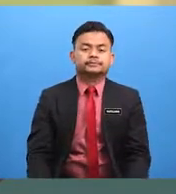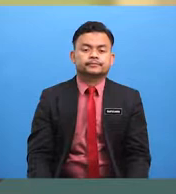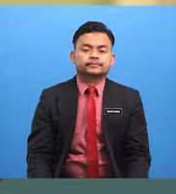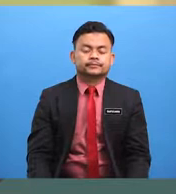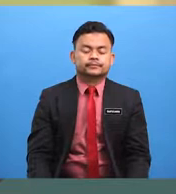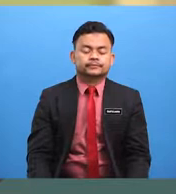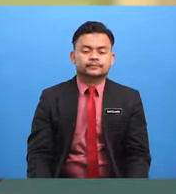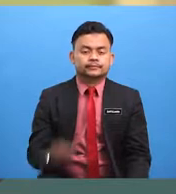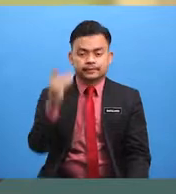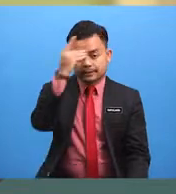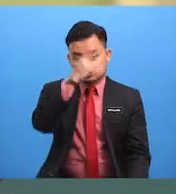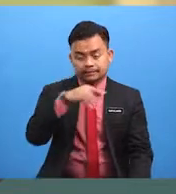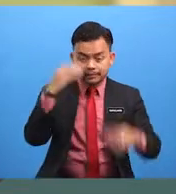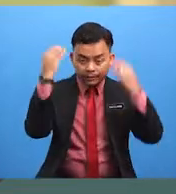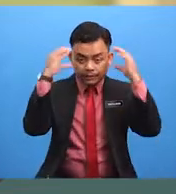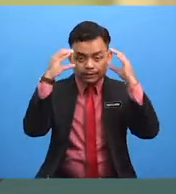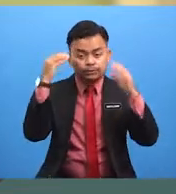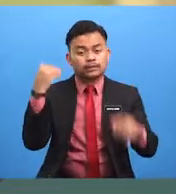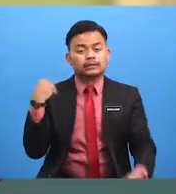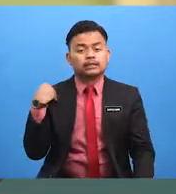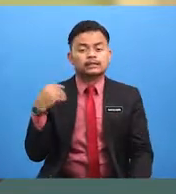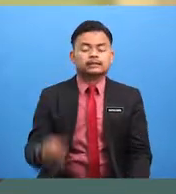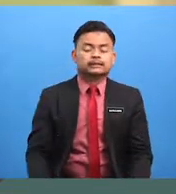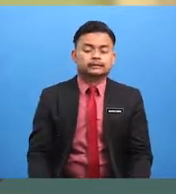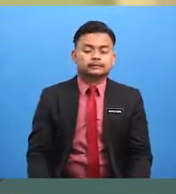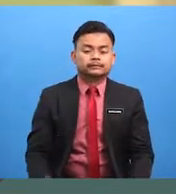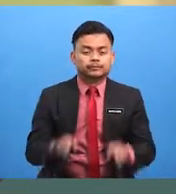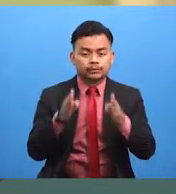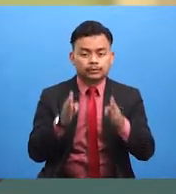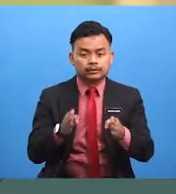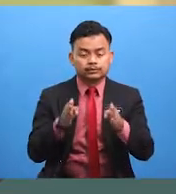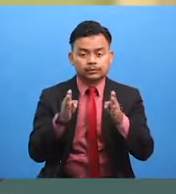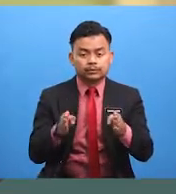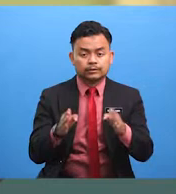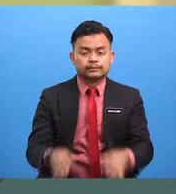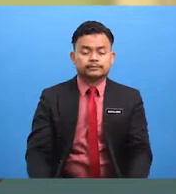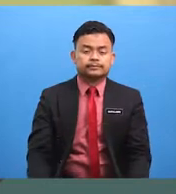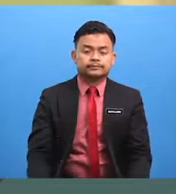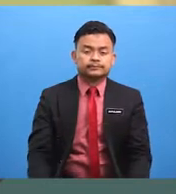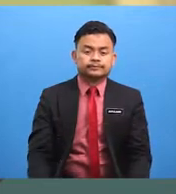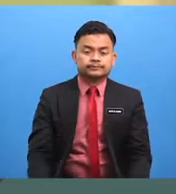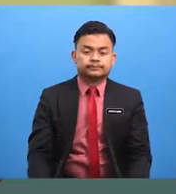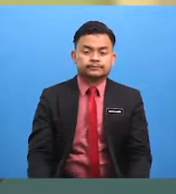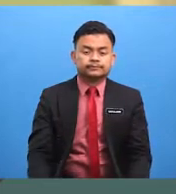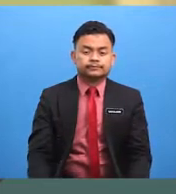Di hadapan saya terdapat beberapa buah bongkah iaitu